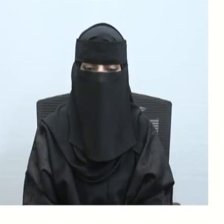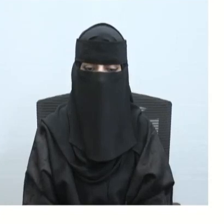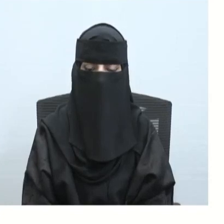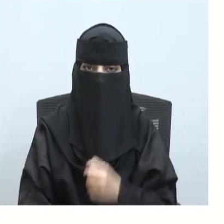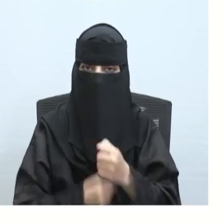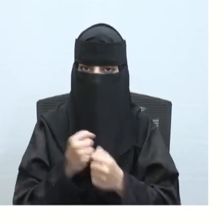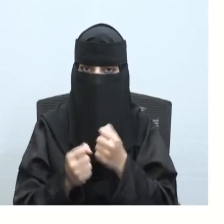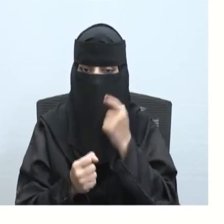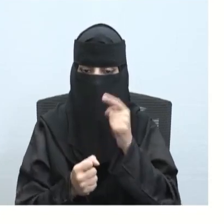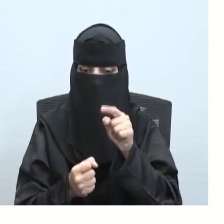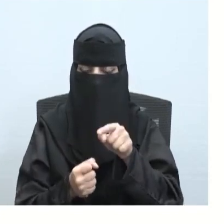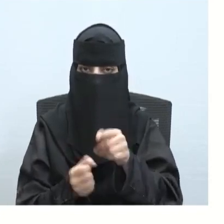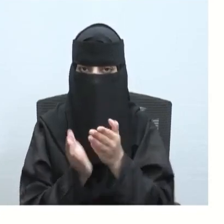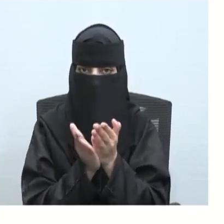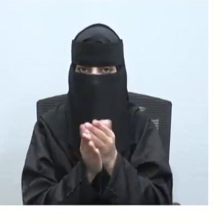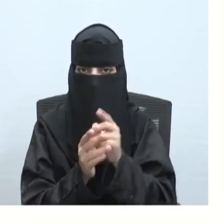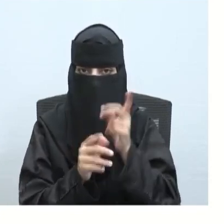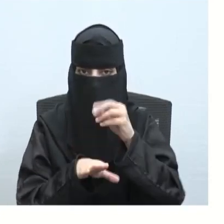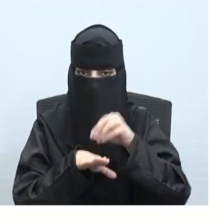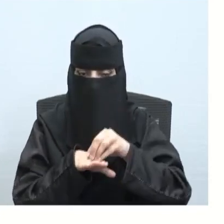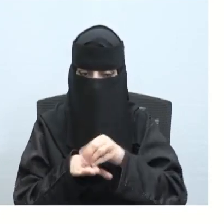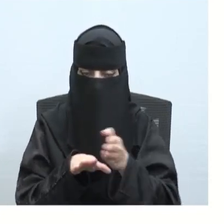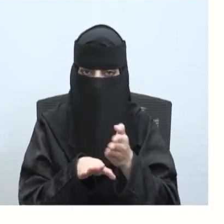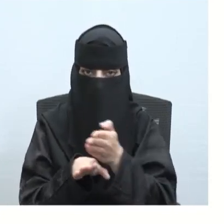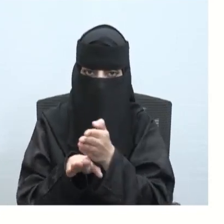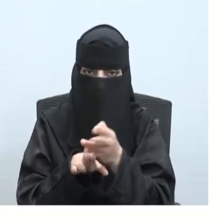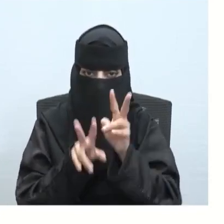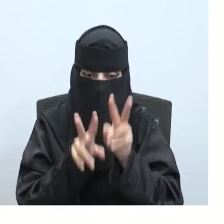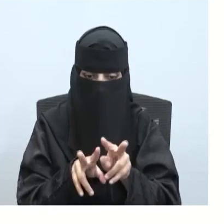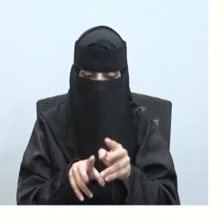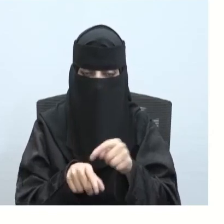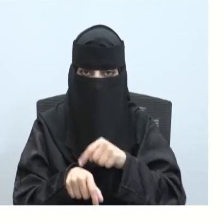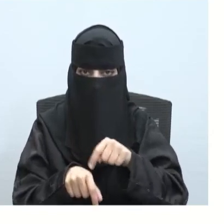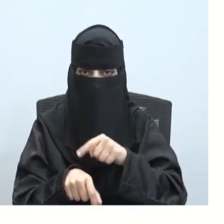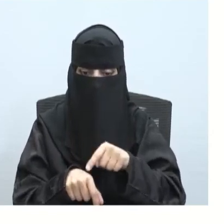تتحرك مركبة التفتيش في المسار الذي قمنا بإنشائه بعد مرورها